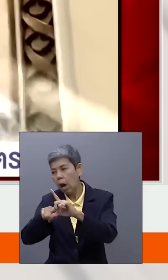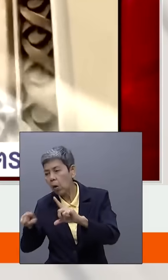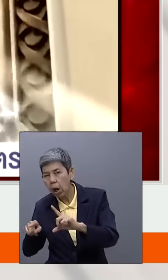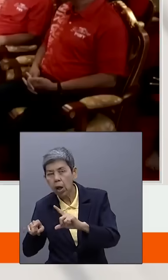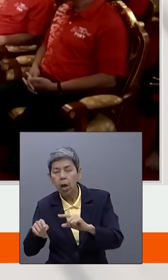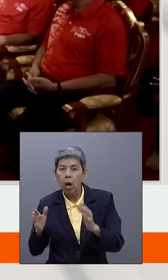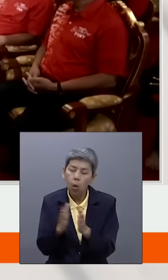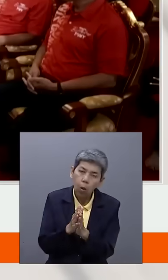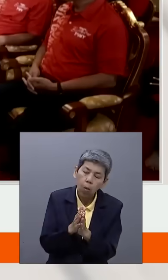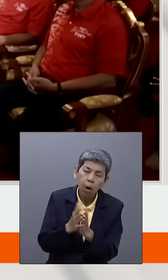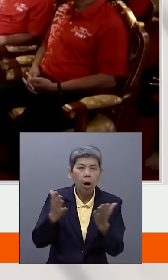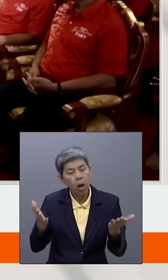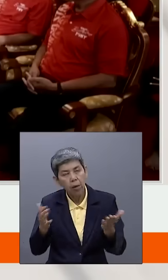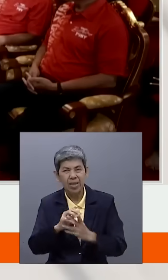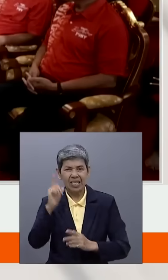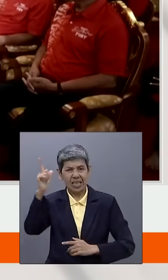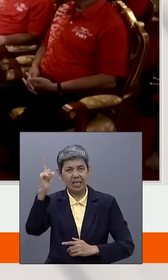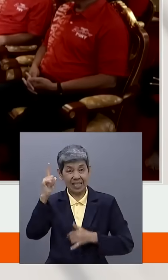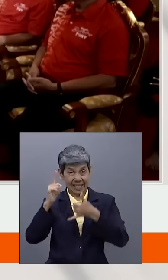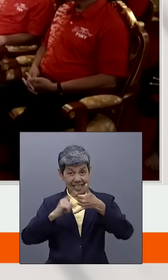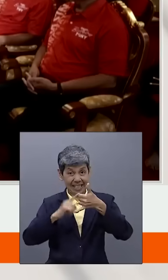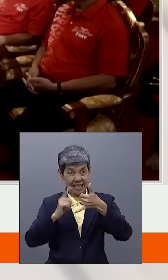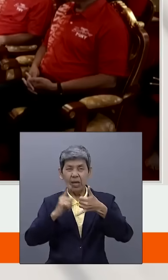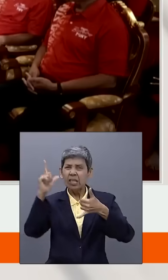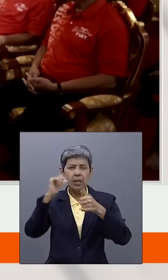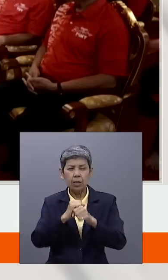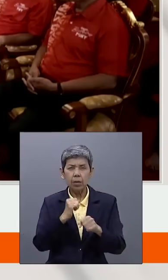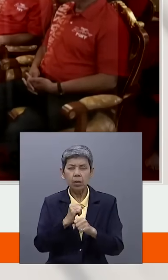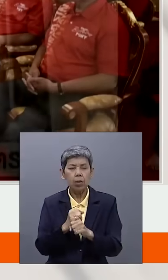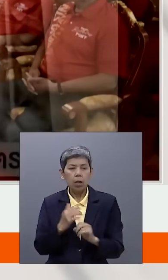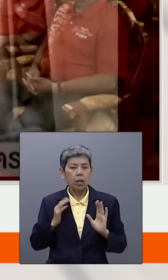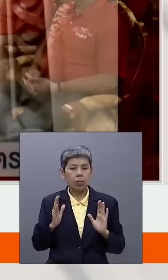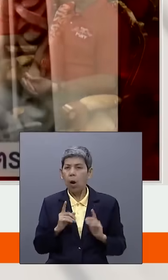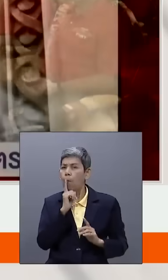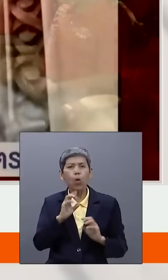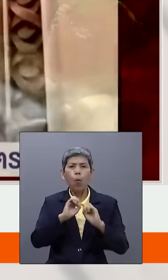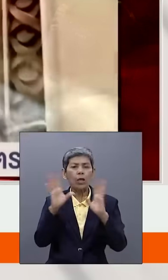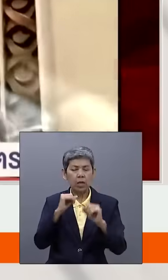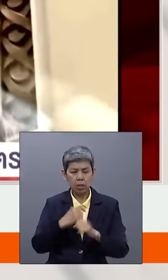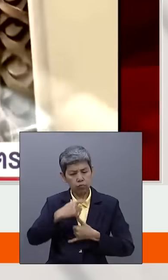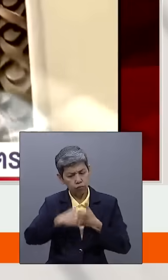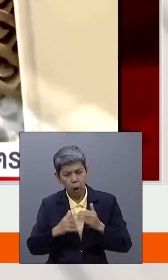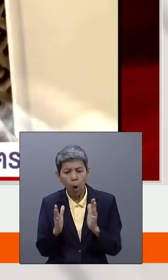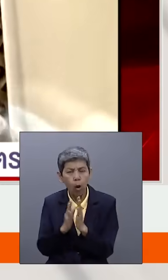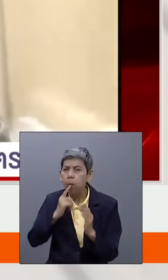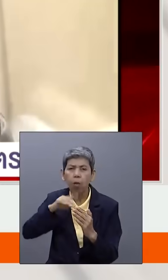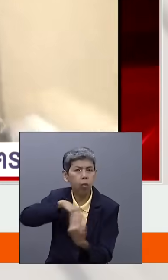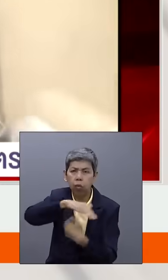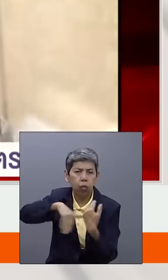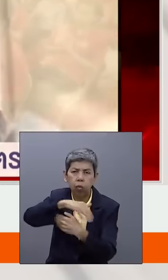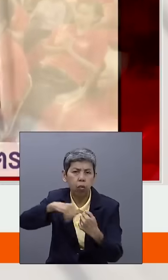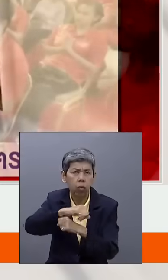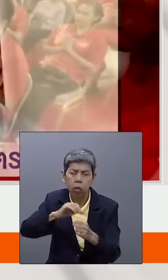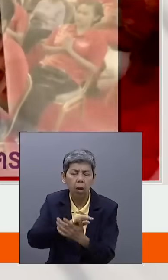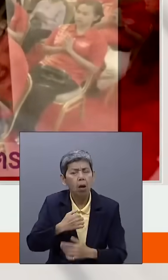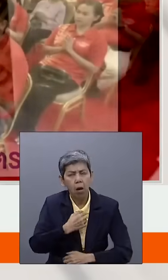กโยงเข้ามาแล้วคุณทักษิณก็เป็นคนที่ไม่ค่อยแยกภาพนี้ออกมาให้ชัดเรื่องส่วนตัวกับส่วนรวมบางทีแกปนกันหมดอ่ ะ มันก็เ